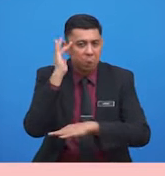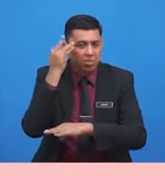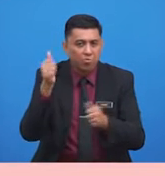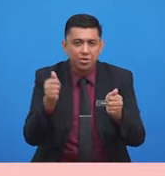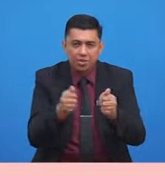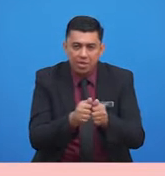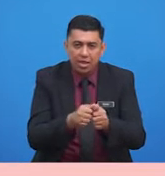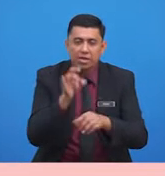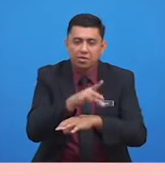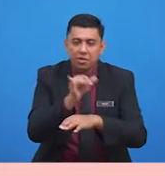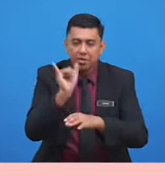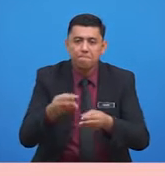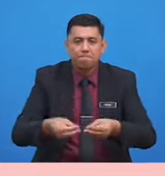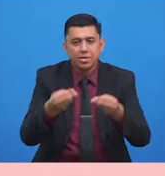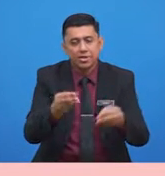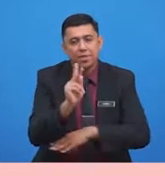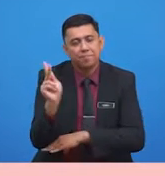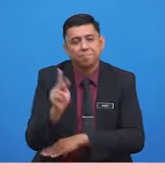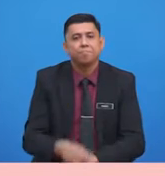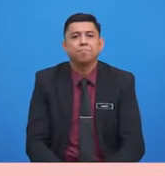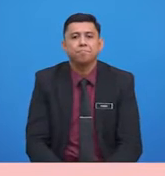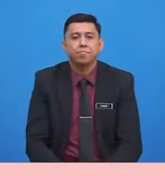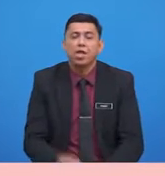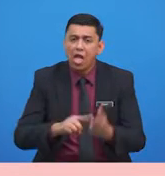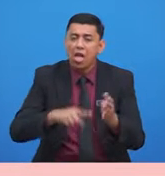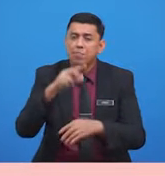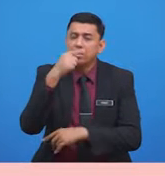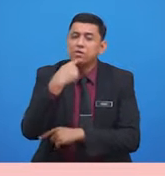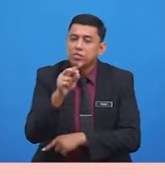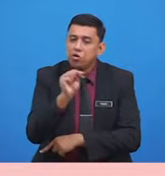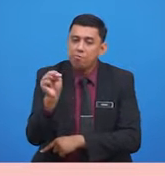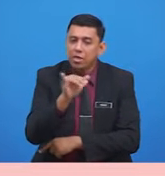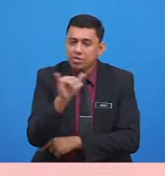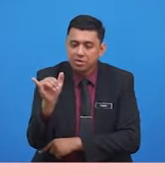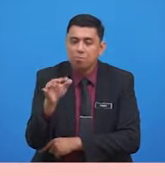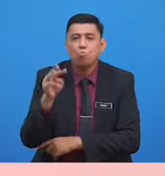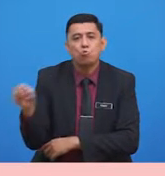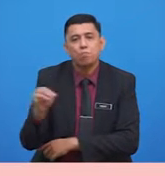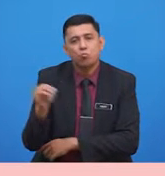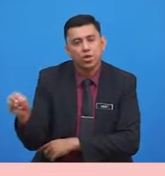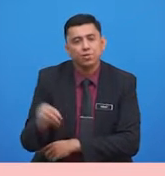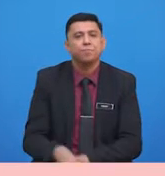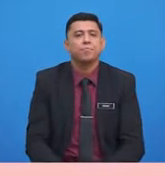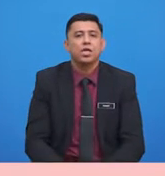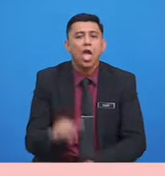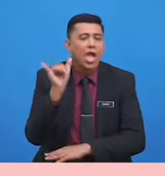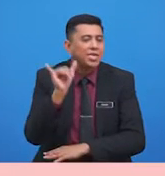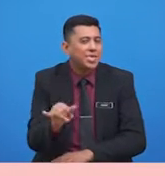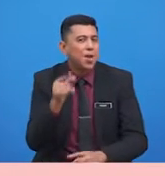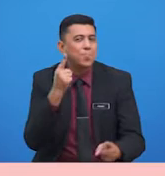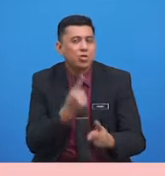tahu dengan nasihat yang diberikan. Apakah jawapannya, murid-murid?